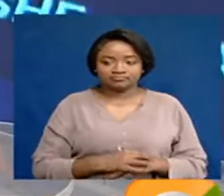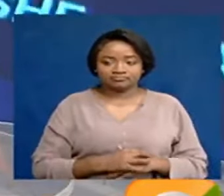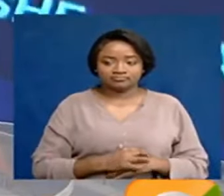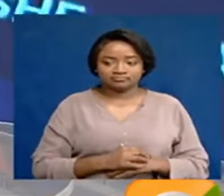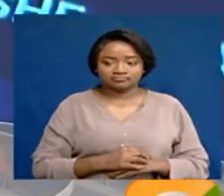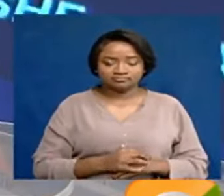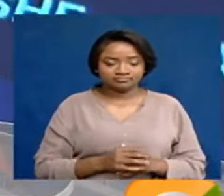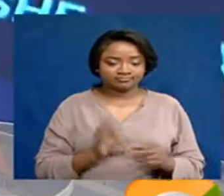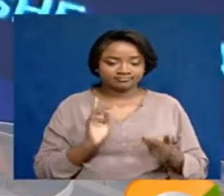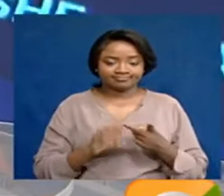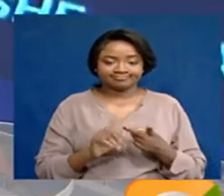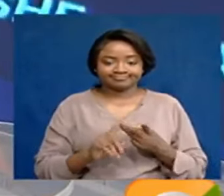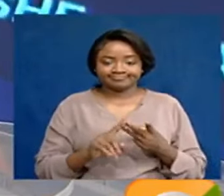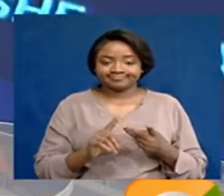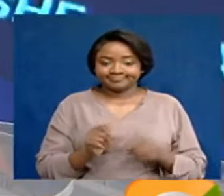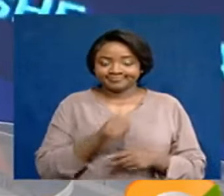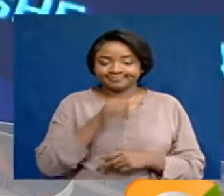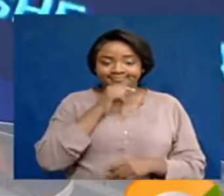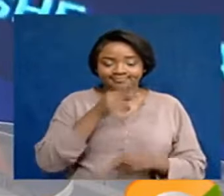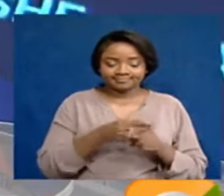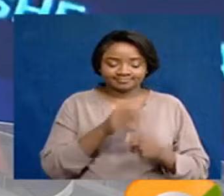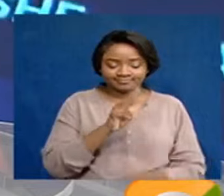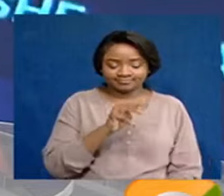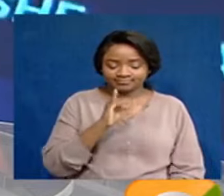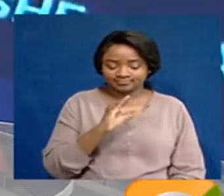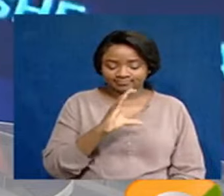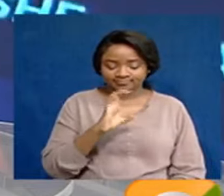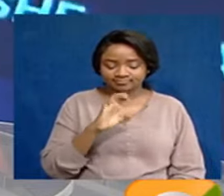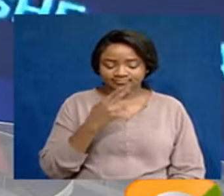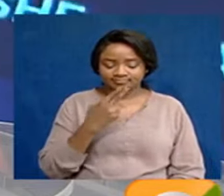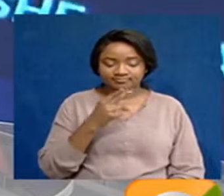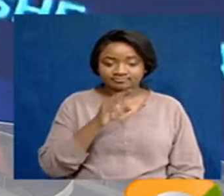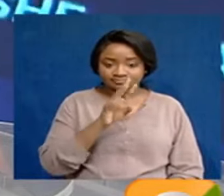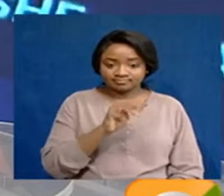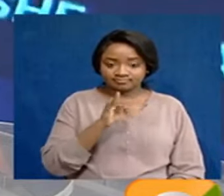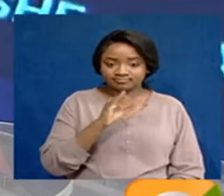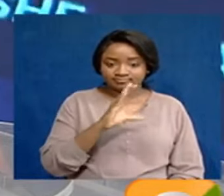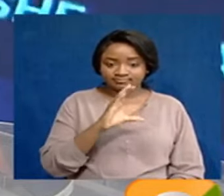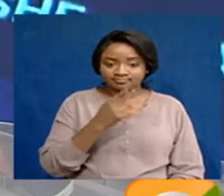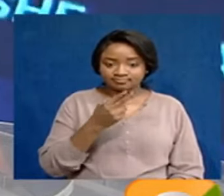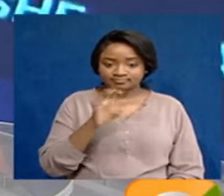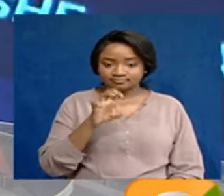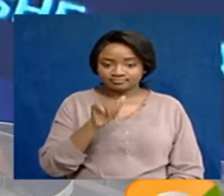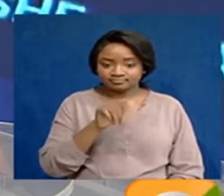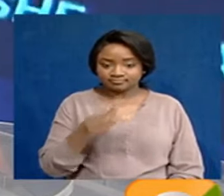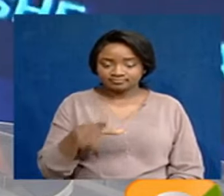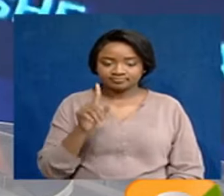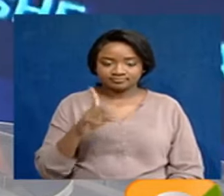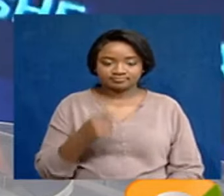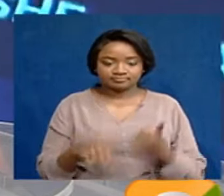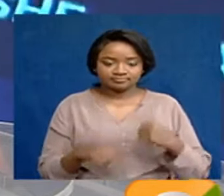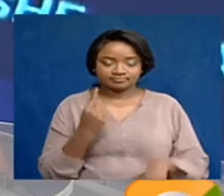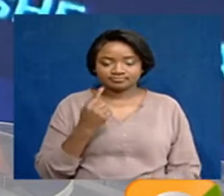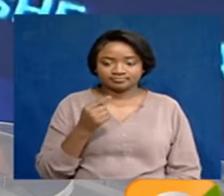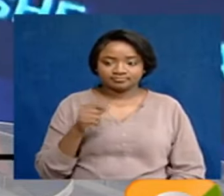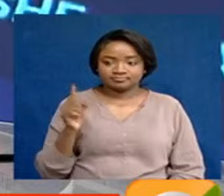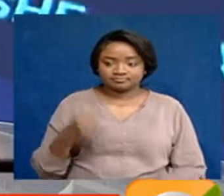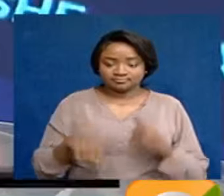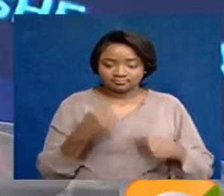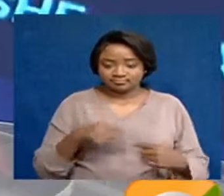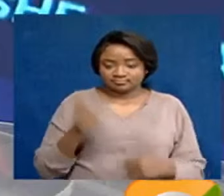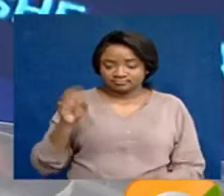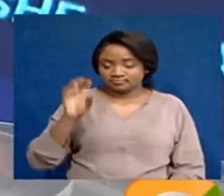Na kwingineko tunaarifiwa kwamba Michael Ochieng kutoka Kisumu ndiye mshindi wa hivi punde katika mchezo wa Shabiki Super Jackpot